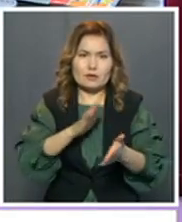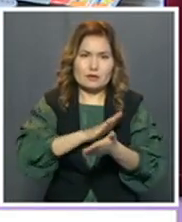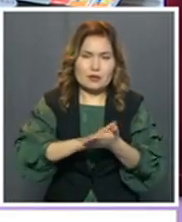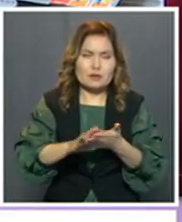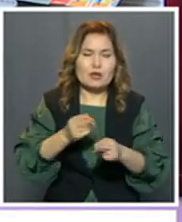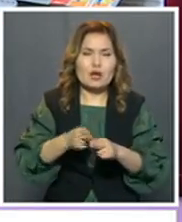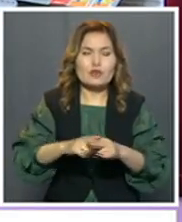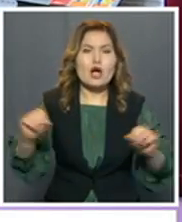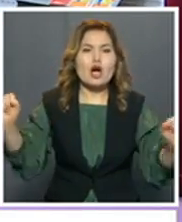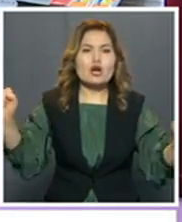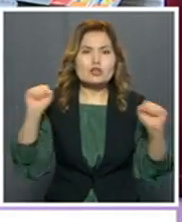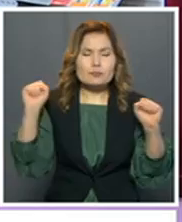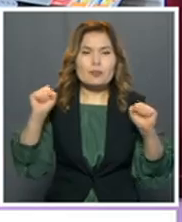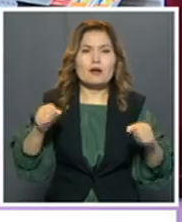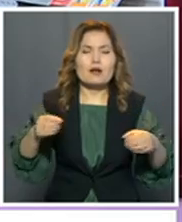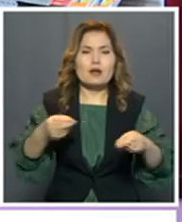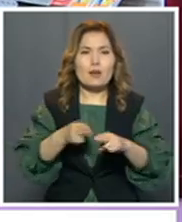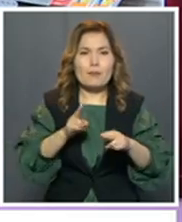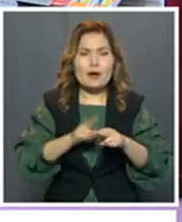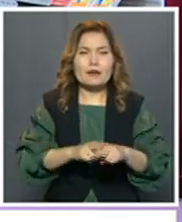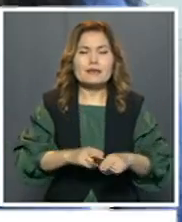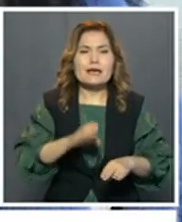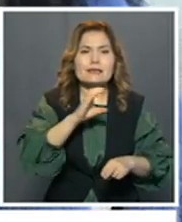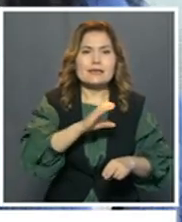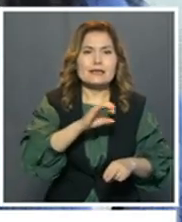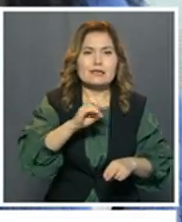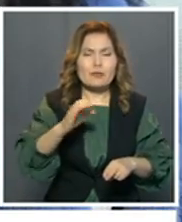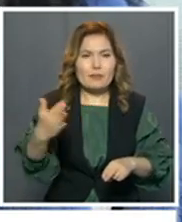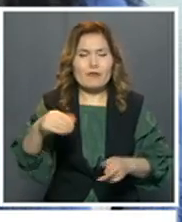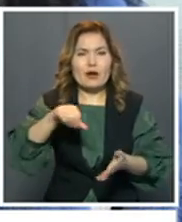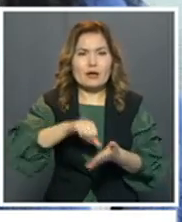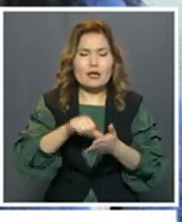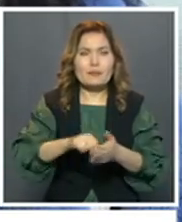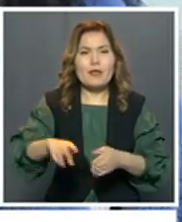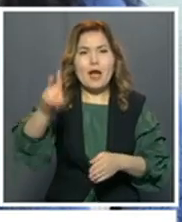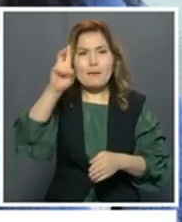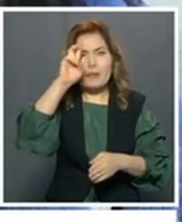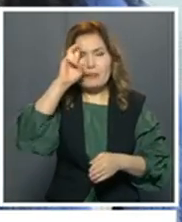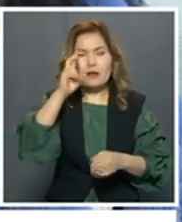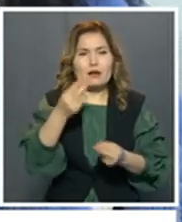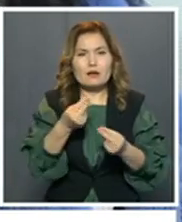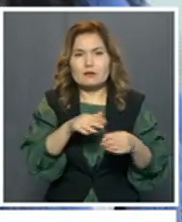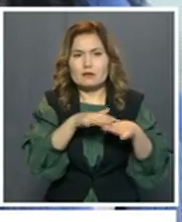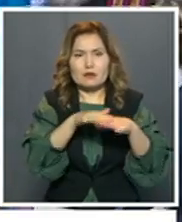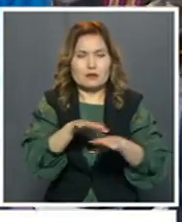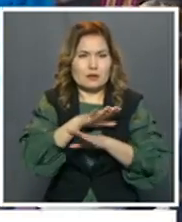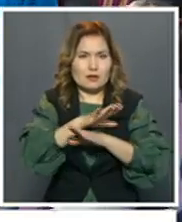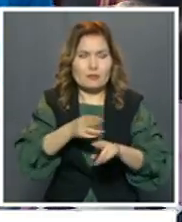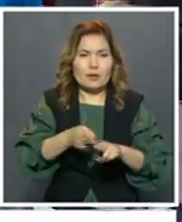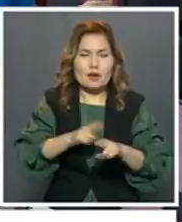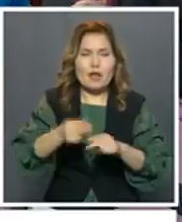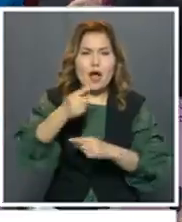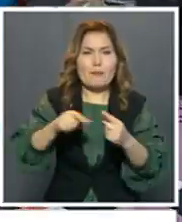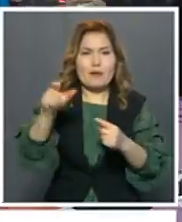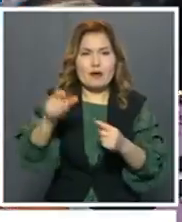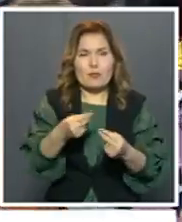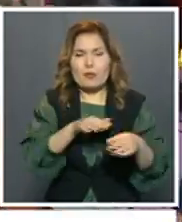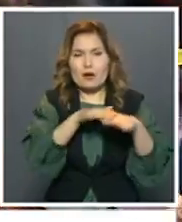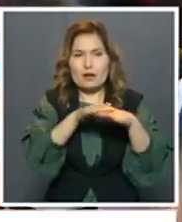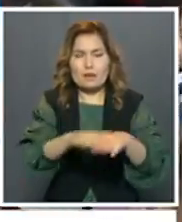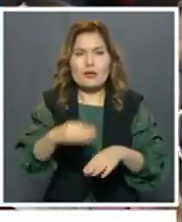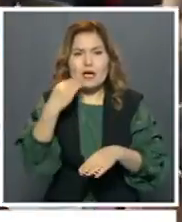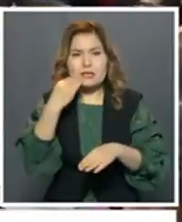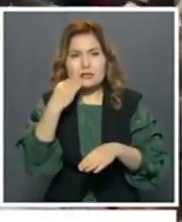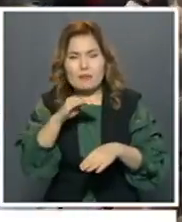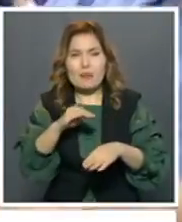өкілдері мен спорт саңлағы Серік Сапиев қатысты. Өйткені мемлекеттен еш қаржы алмай, өз бастауымен осындай сапалы әрі